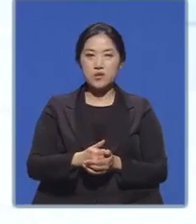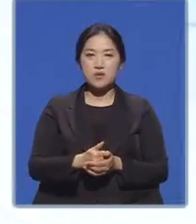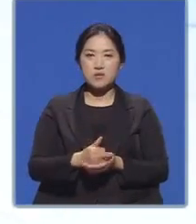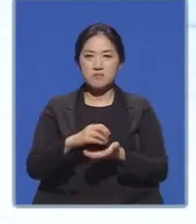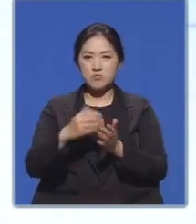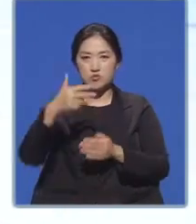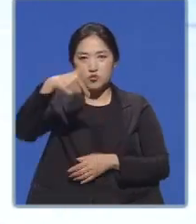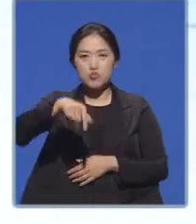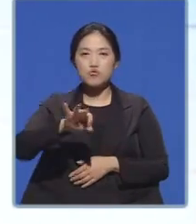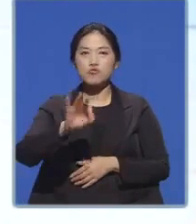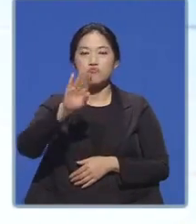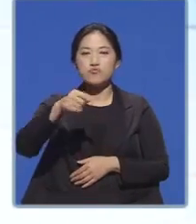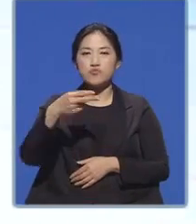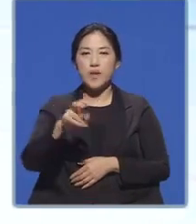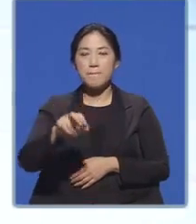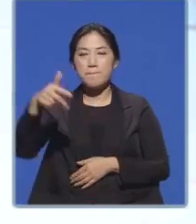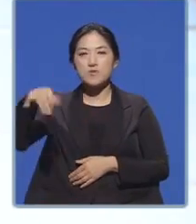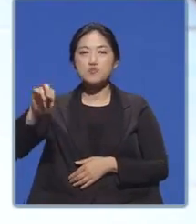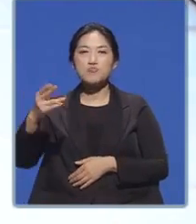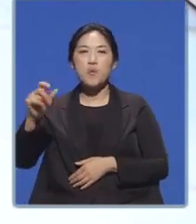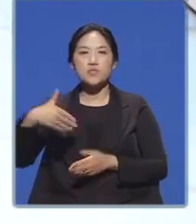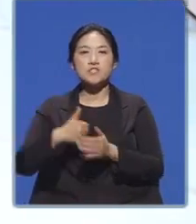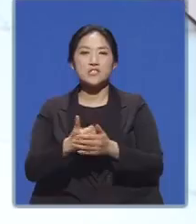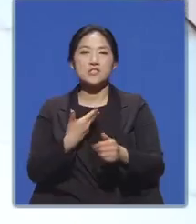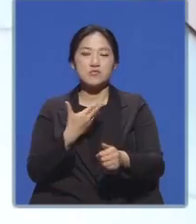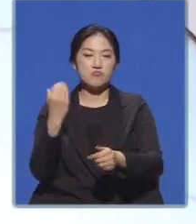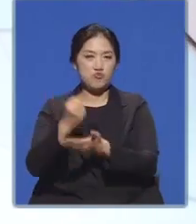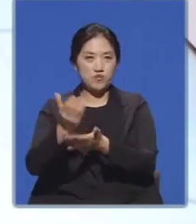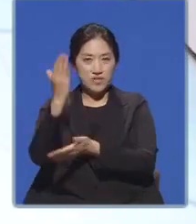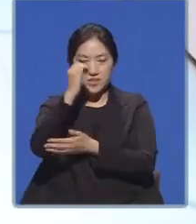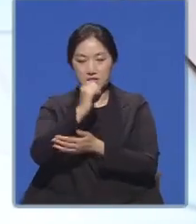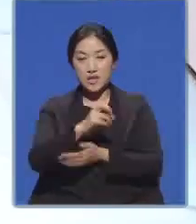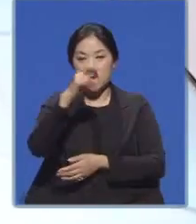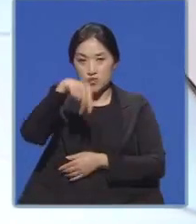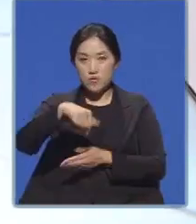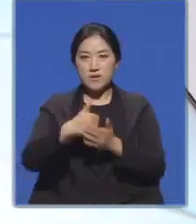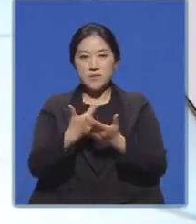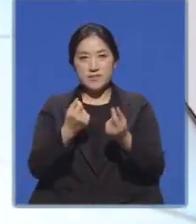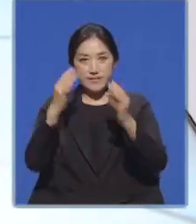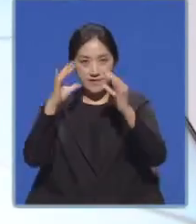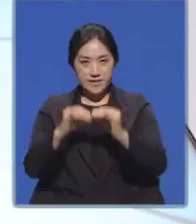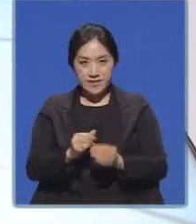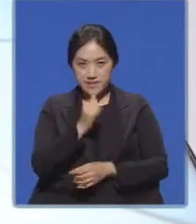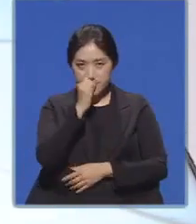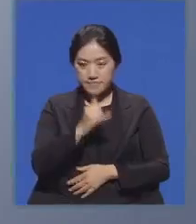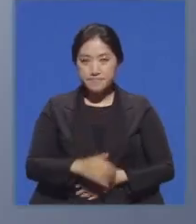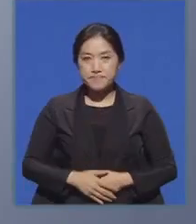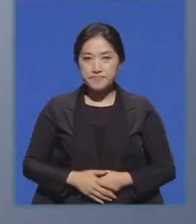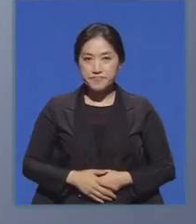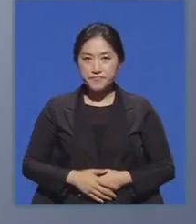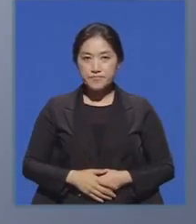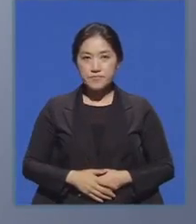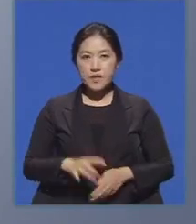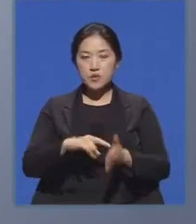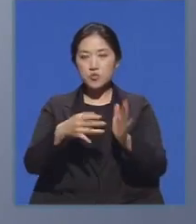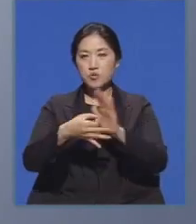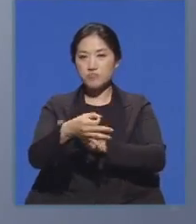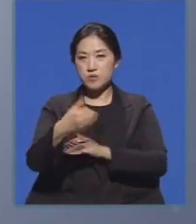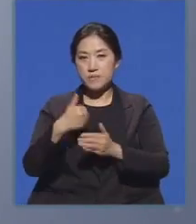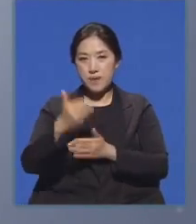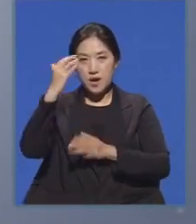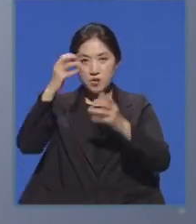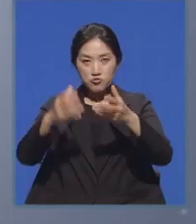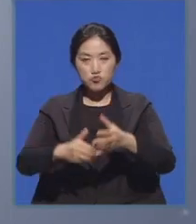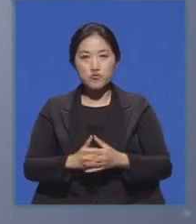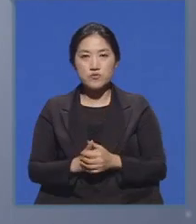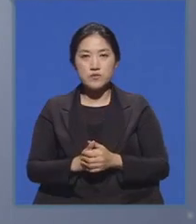중복지 주장해 왔습니다. 그 유승민 후보께서도 같은 생각이신 걸로 알고 있습니다. 지금 조세 부담률이